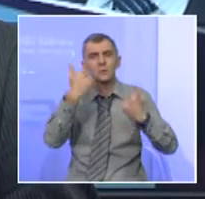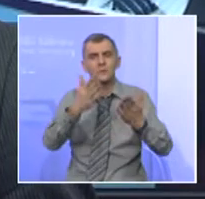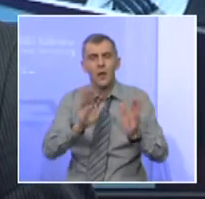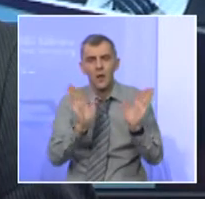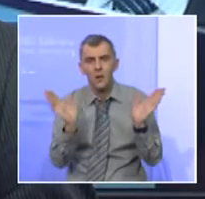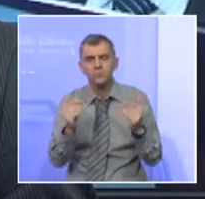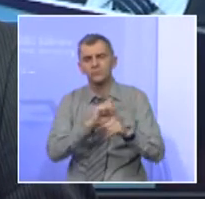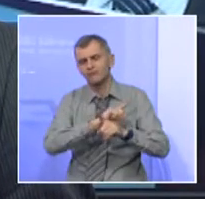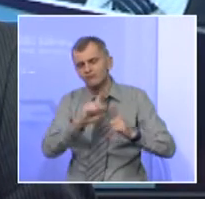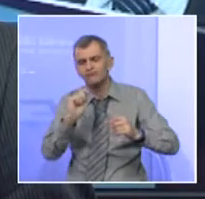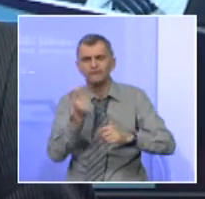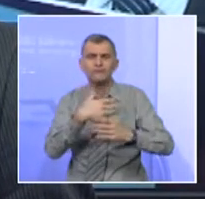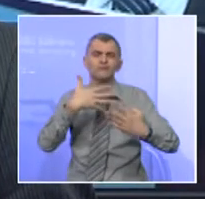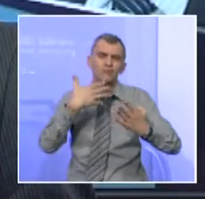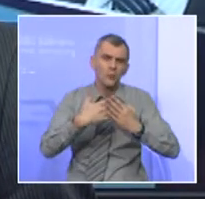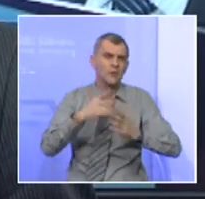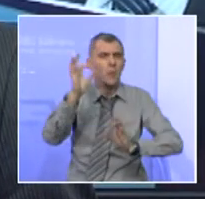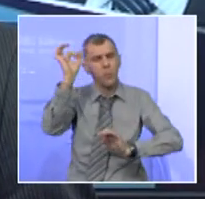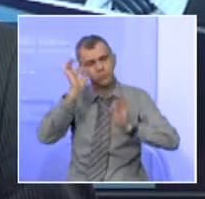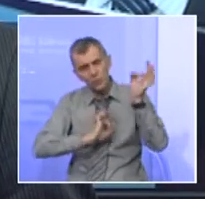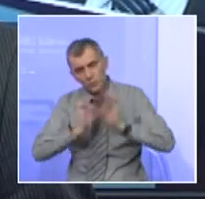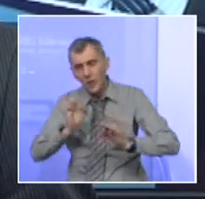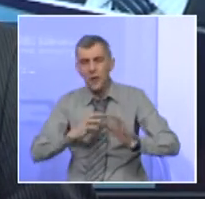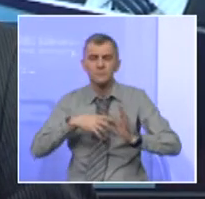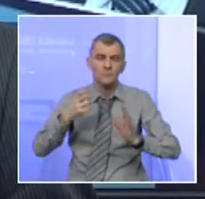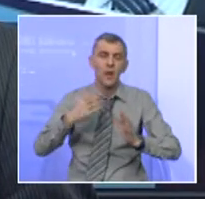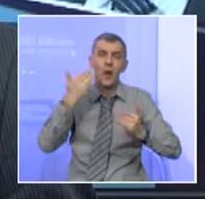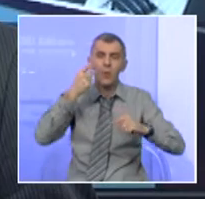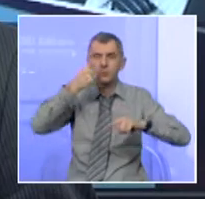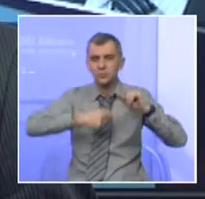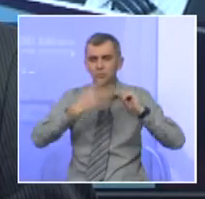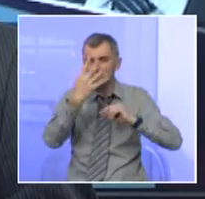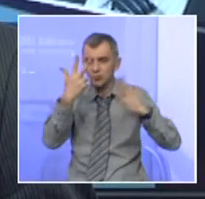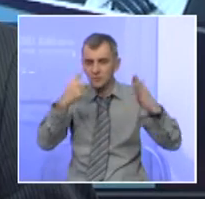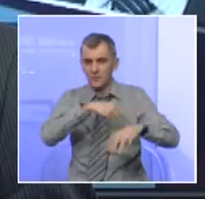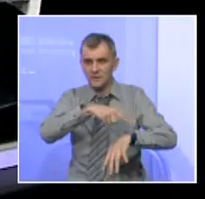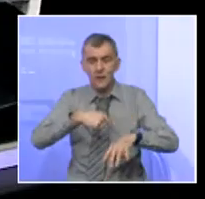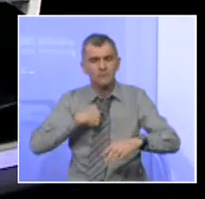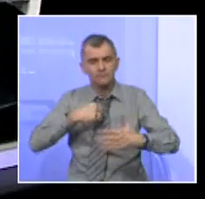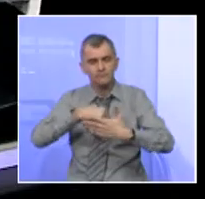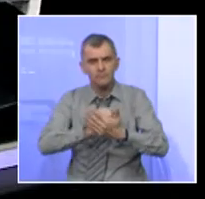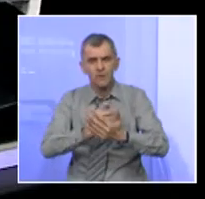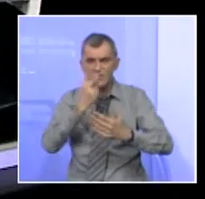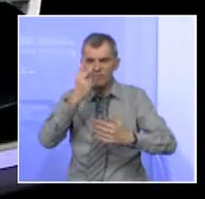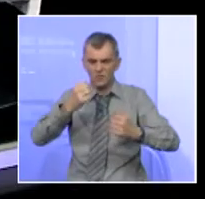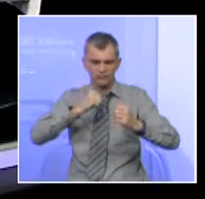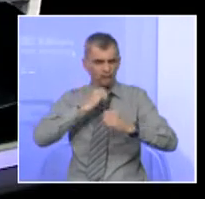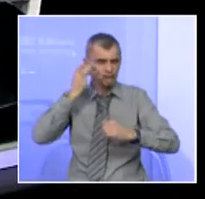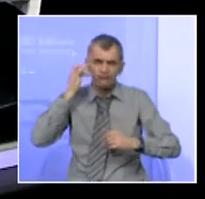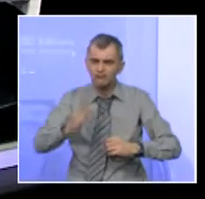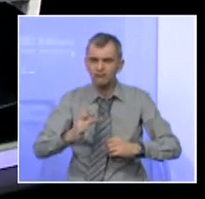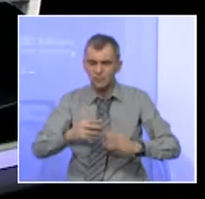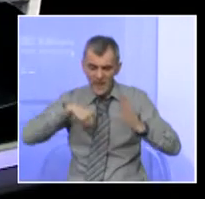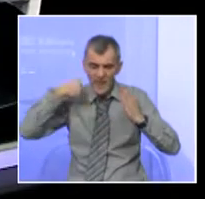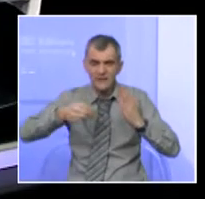razne špekulacije, ocjene i procjene i tako dalje. Međutim, u posljednjih 48 sati zabilježili smo dvije žestoke izjave dva politička